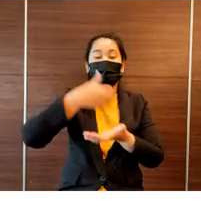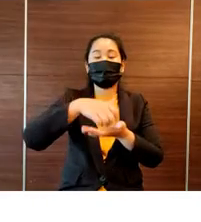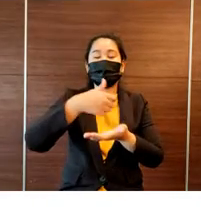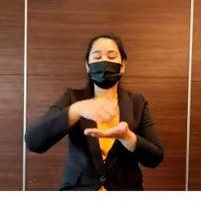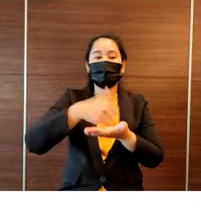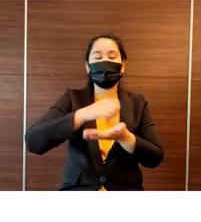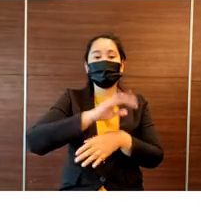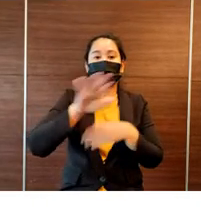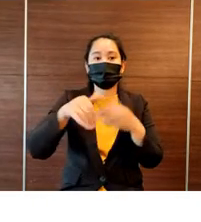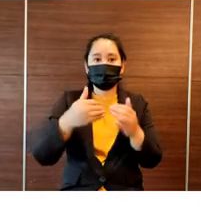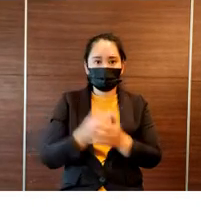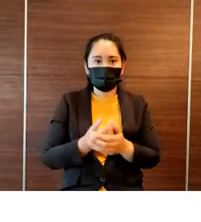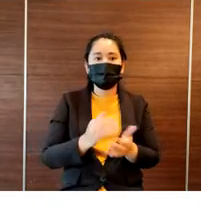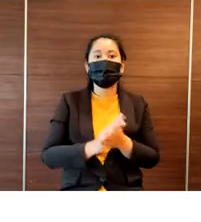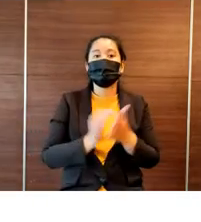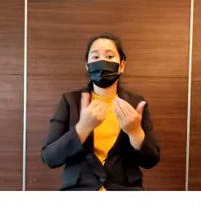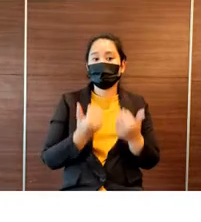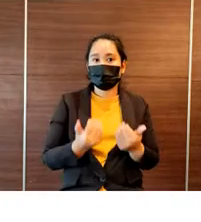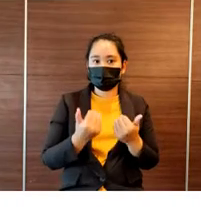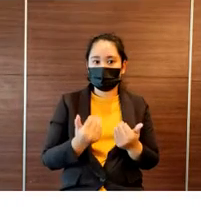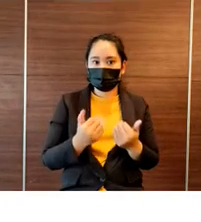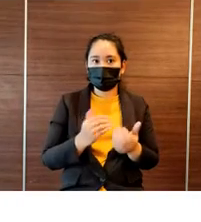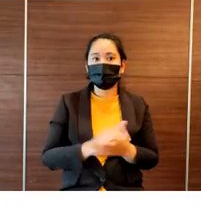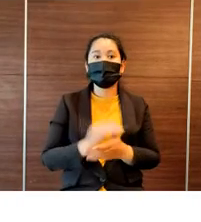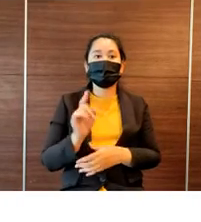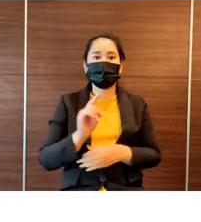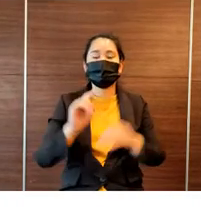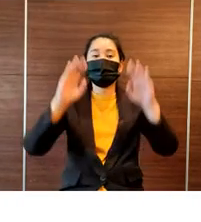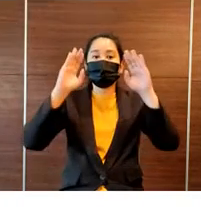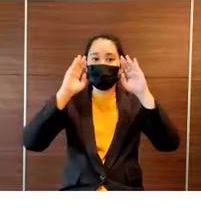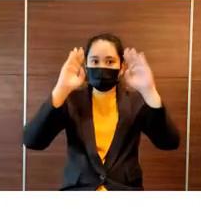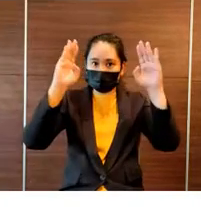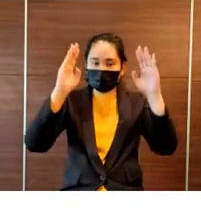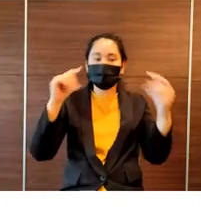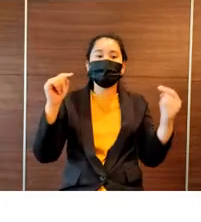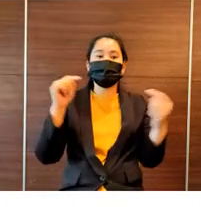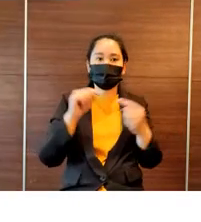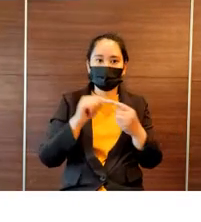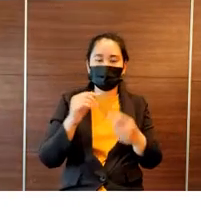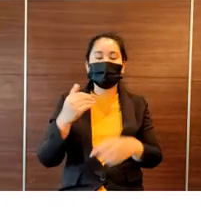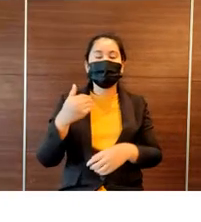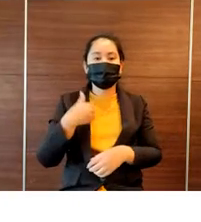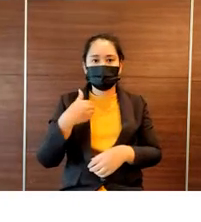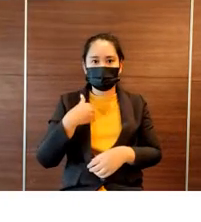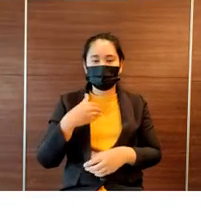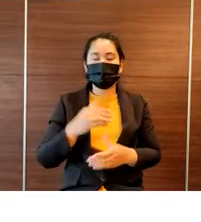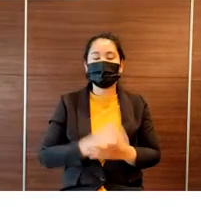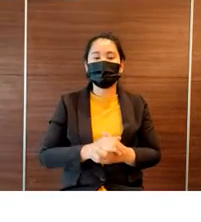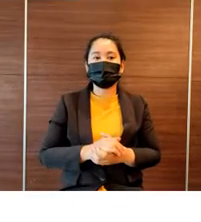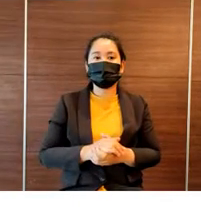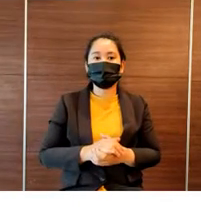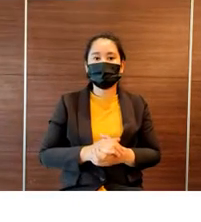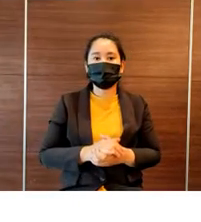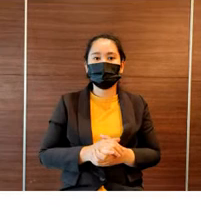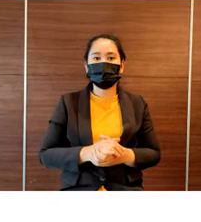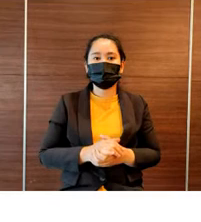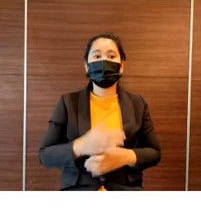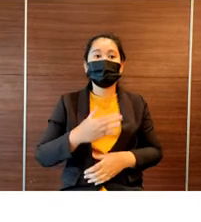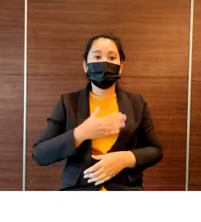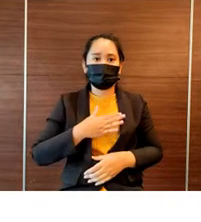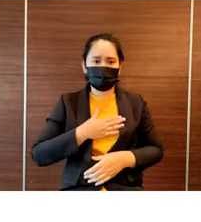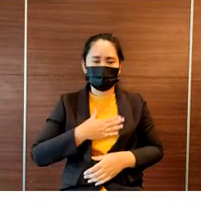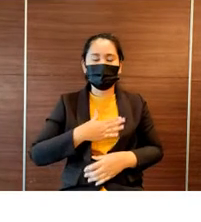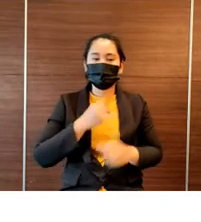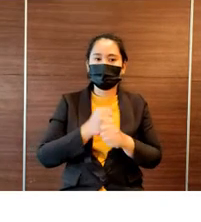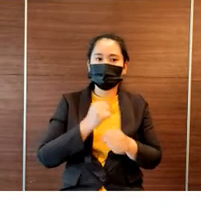ให้ฟังเนาะคิดว่าหลายๆท่านตรงนี้ก็น่าจะมีประสบการณ์ตรงเนาะหรือทำงานในเรื่องนี้อยู่แล้วนะคะคือตัวจ๋าเองก็ทำง